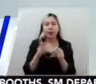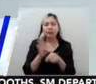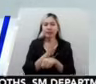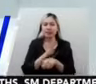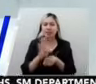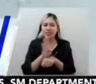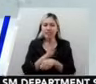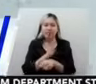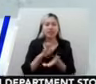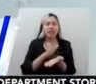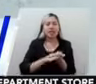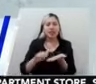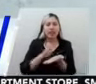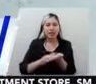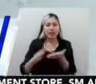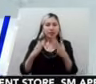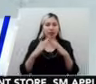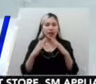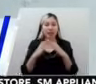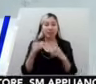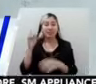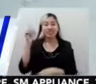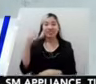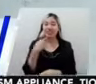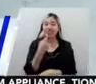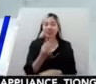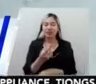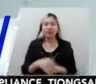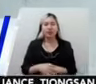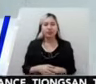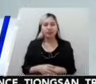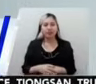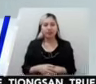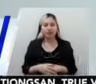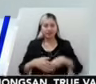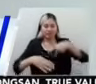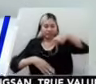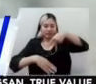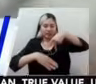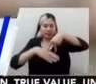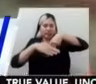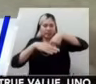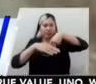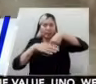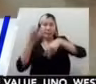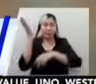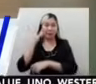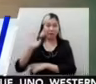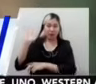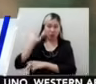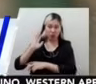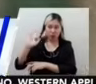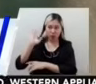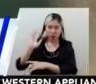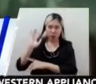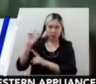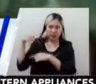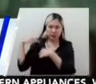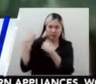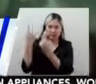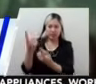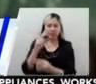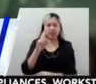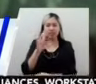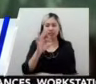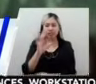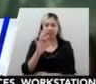bahay. Kwento ni Mang Jerry, hanggang tuhod lang daw ang baha na kanilang nararanasan nang una silang tumira rito noong 1980s.